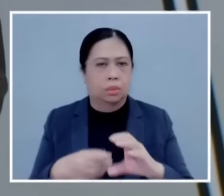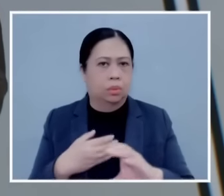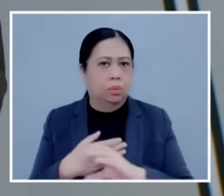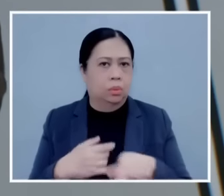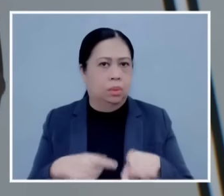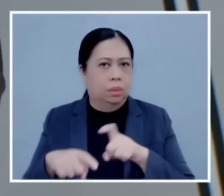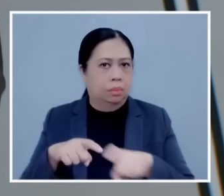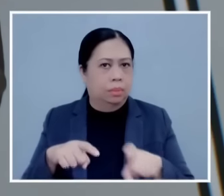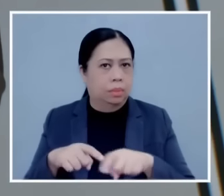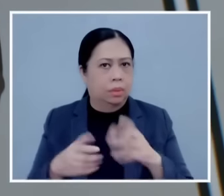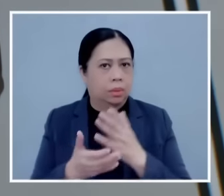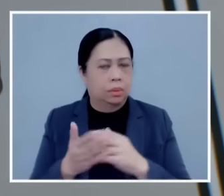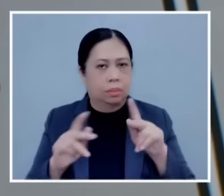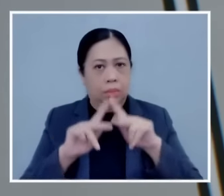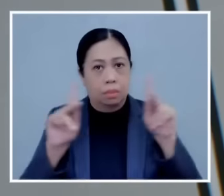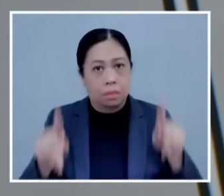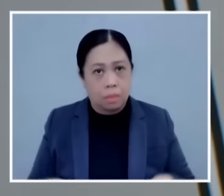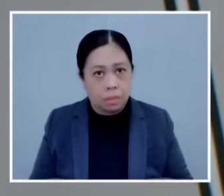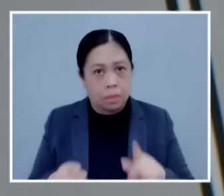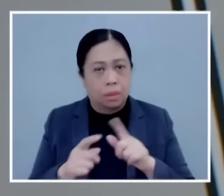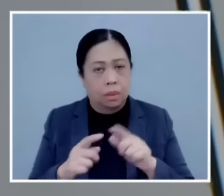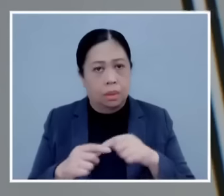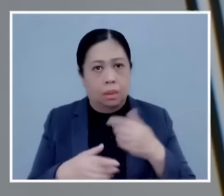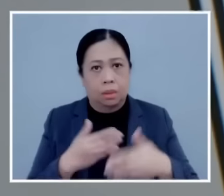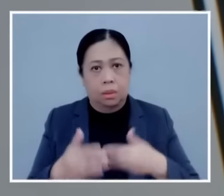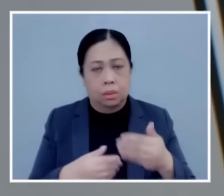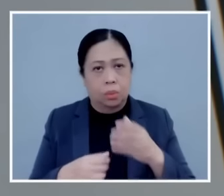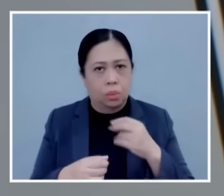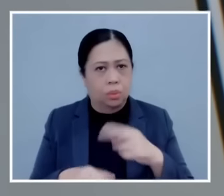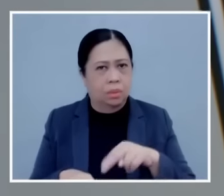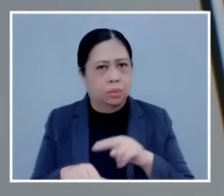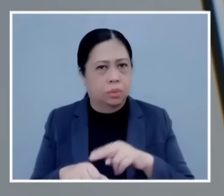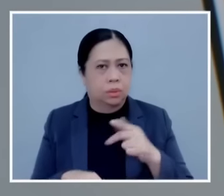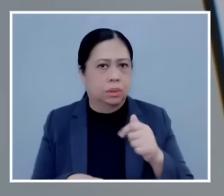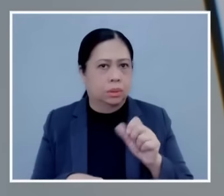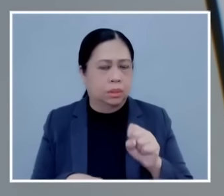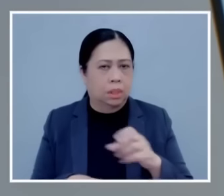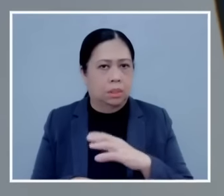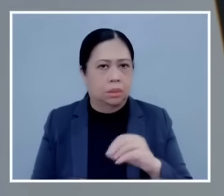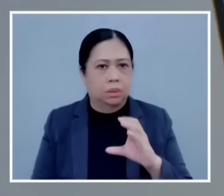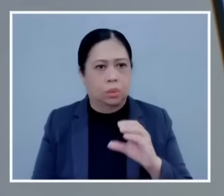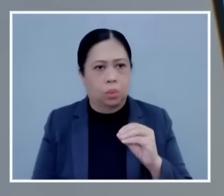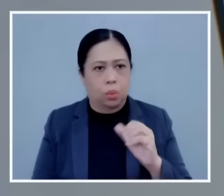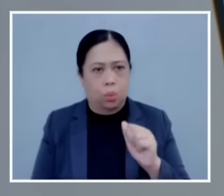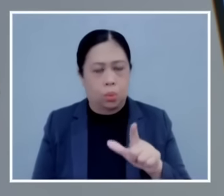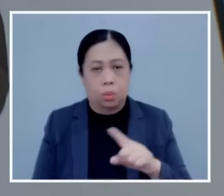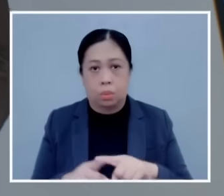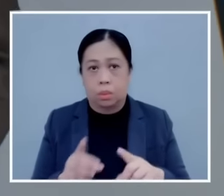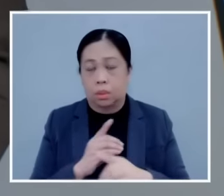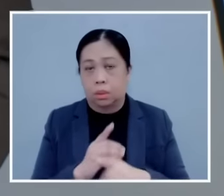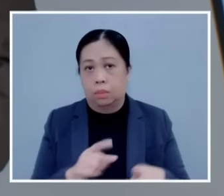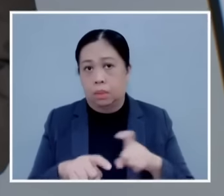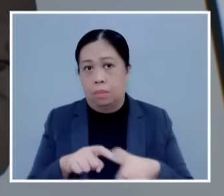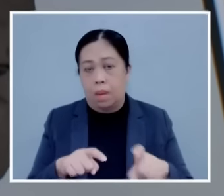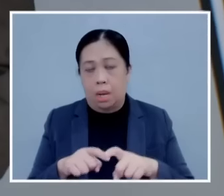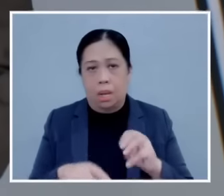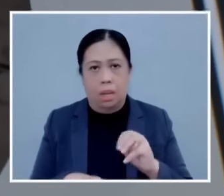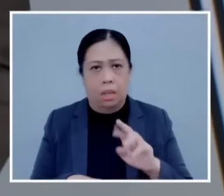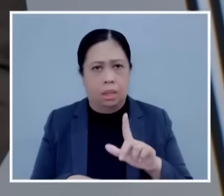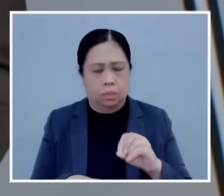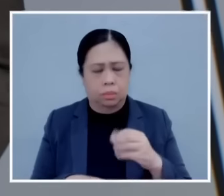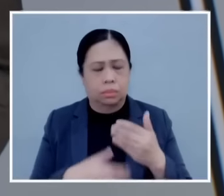Meralco sa ilang planta na pinatatakbo ng natural gas at coal. Pero depensa ng Meralco, dumaan sa